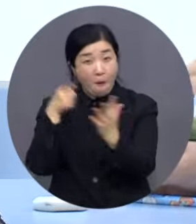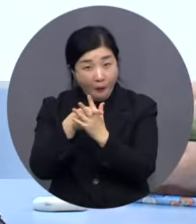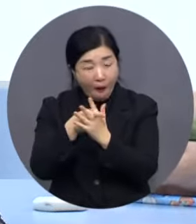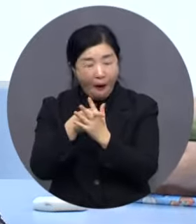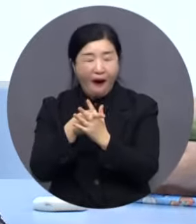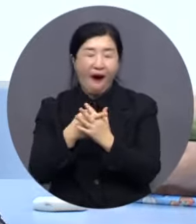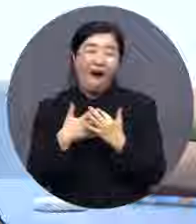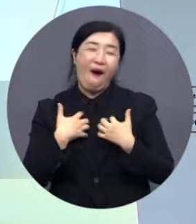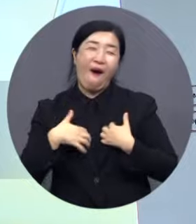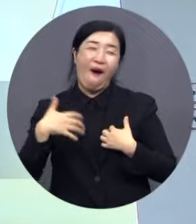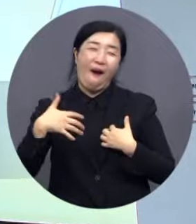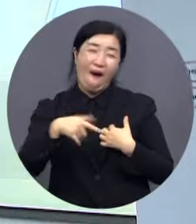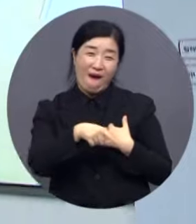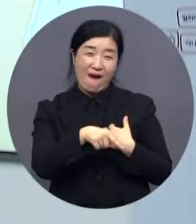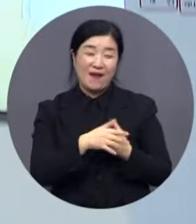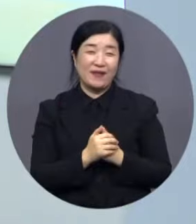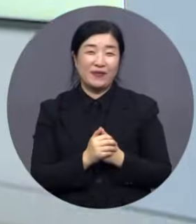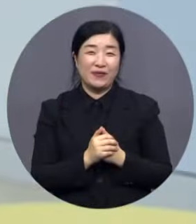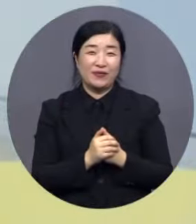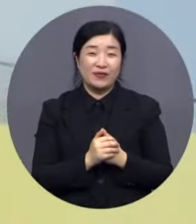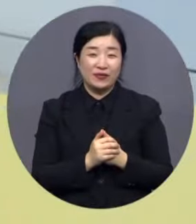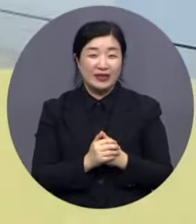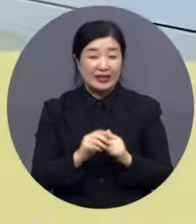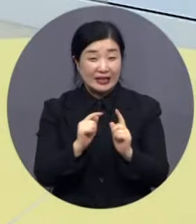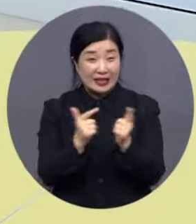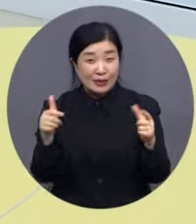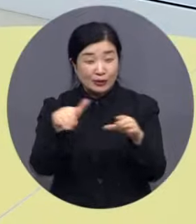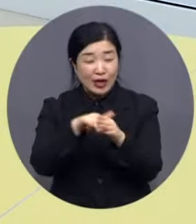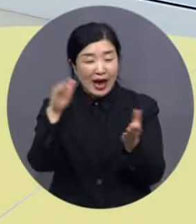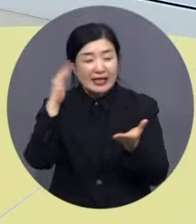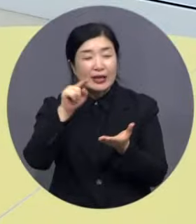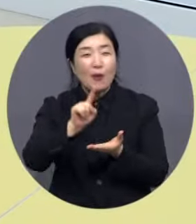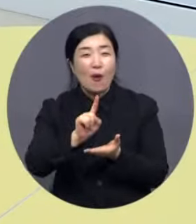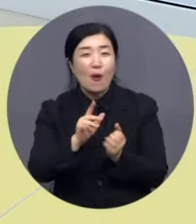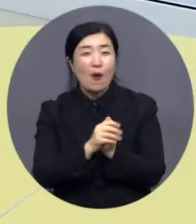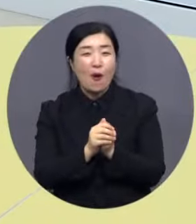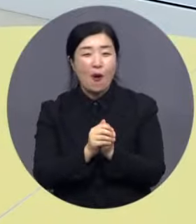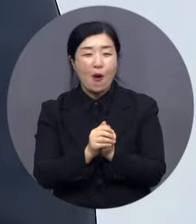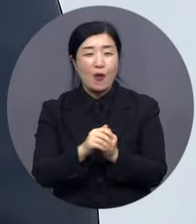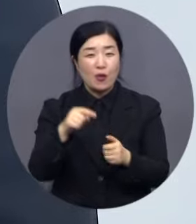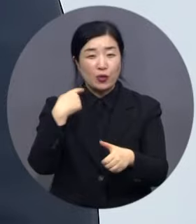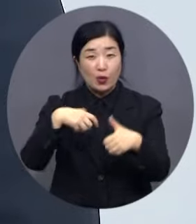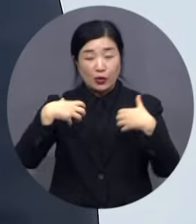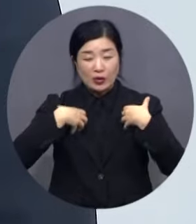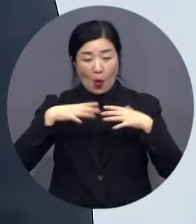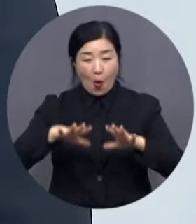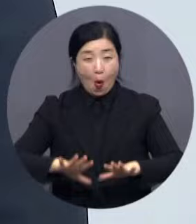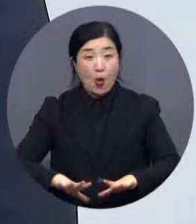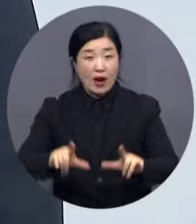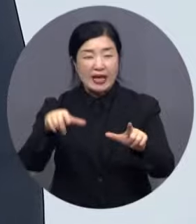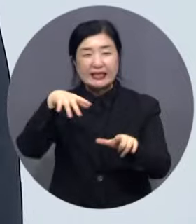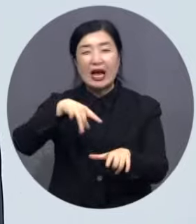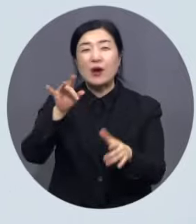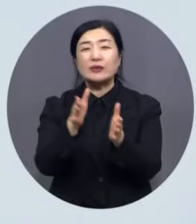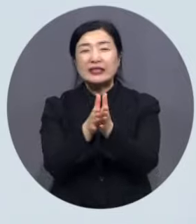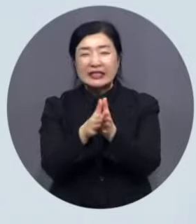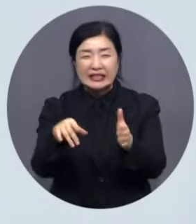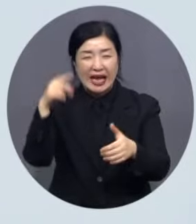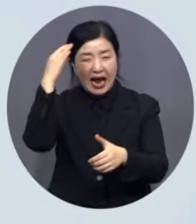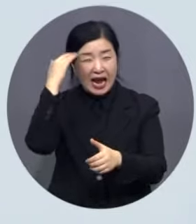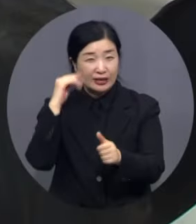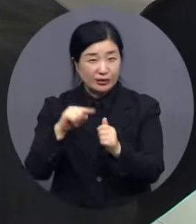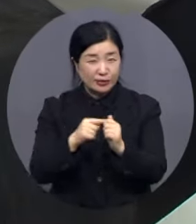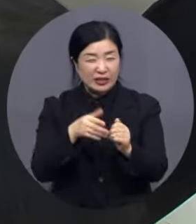맞춰서 재미있었어요. 다문화 가정 학생들을 위해 제주도 교육청이 올해 처음 시작한 한국어 학급